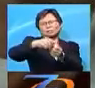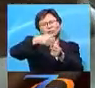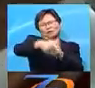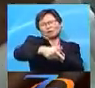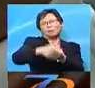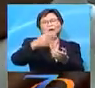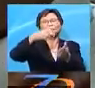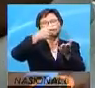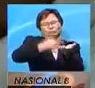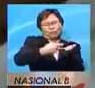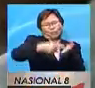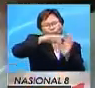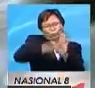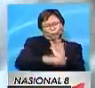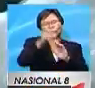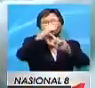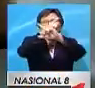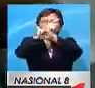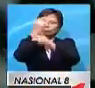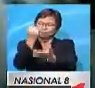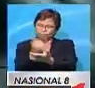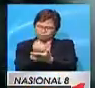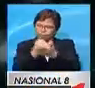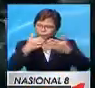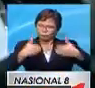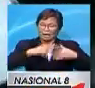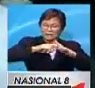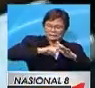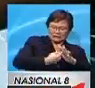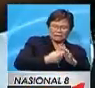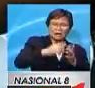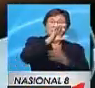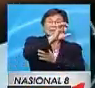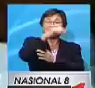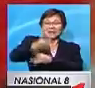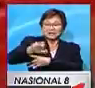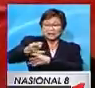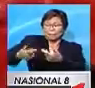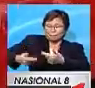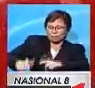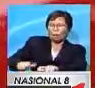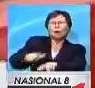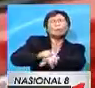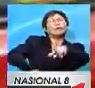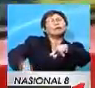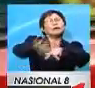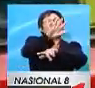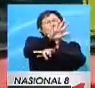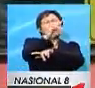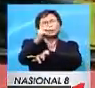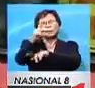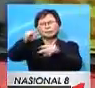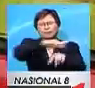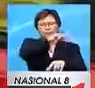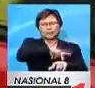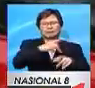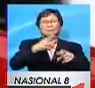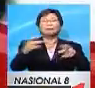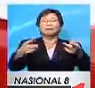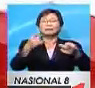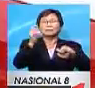tambang yang murah dan perlindungan insuran buat permulaan cap akan memberi peluang kepada kira-kira 5000 pemilik teksi